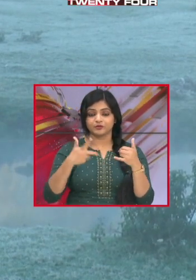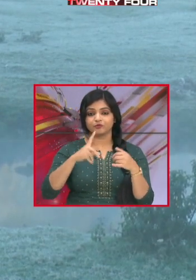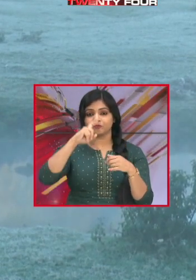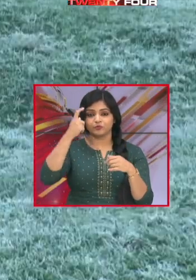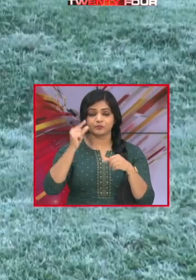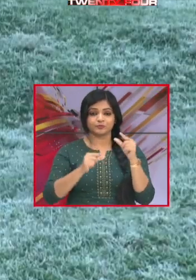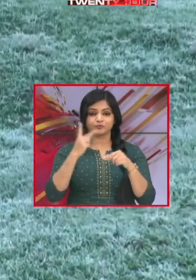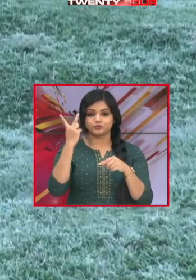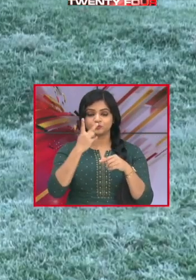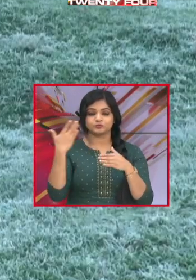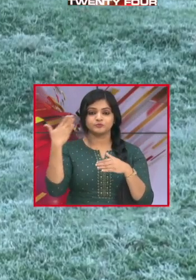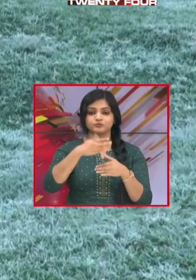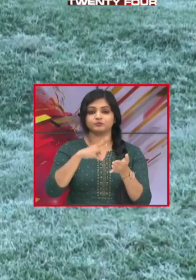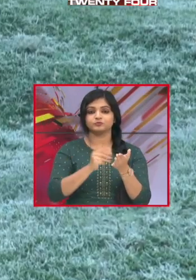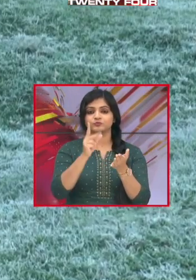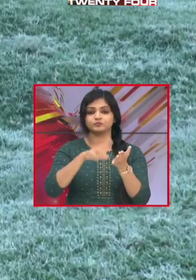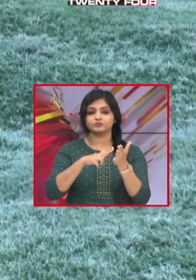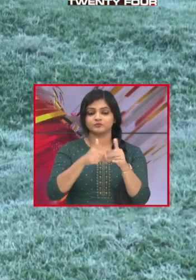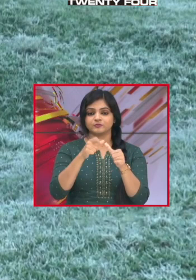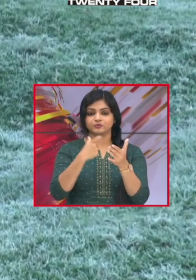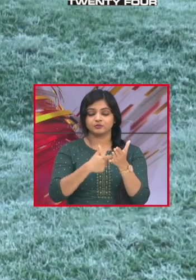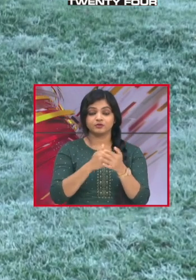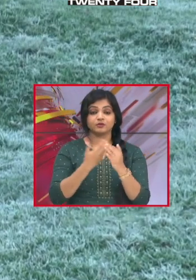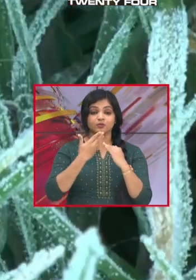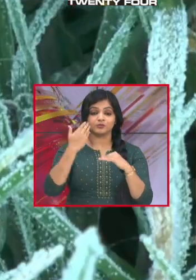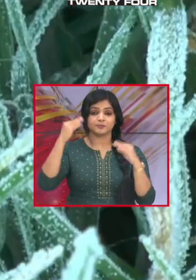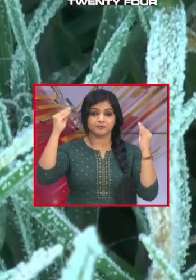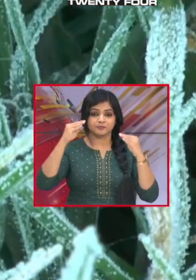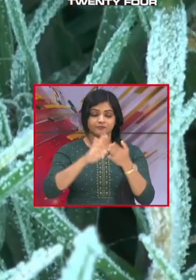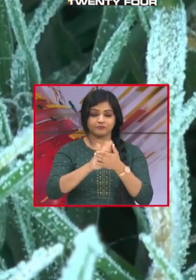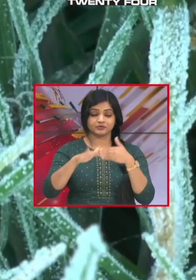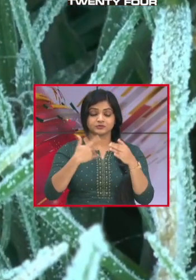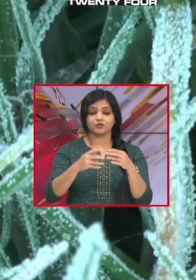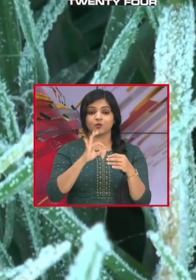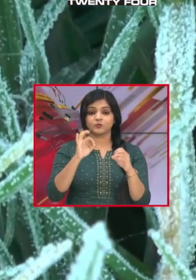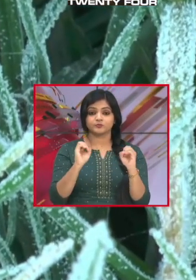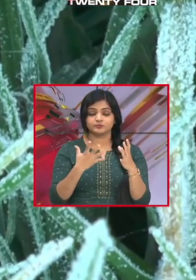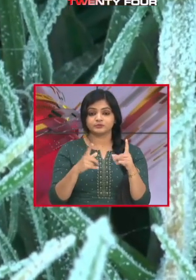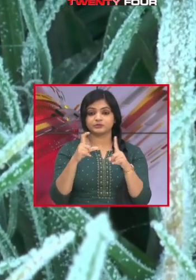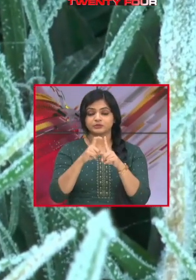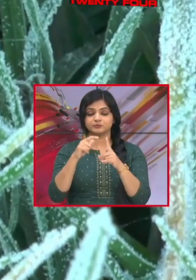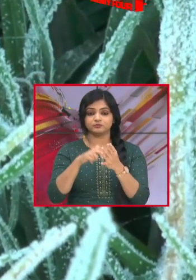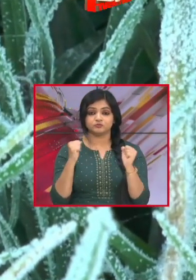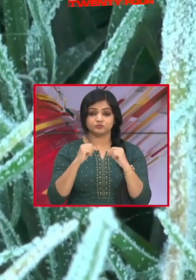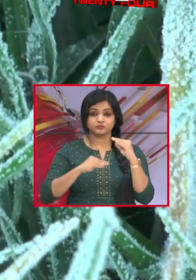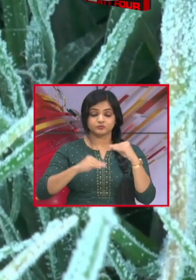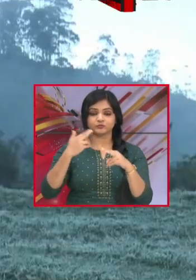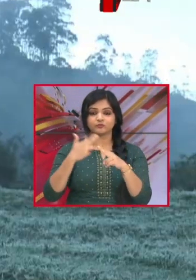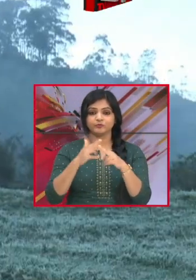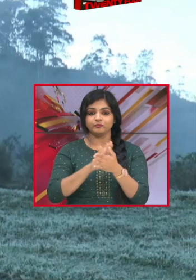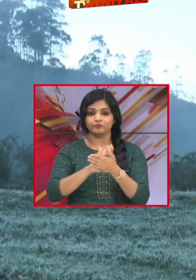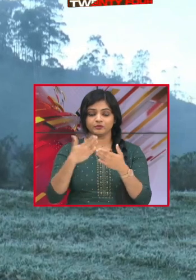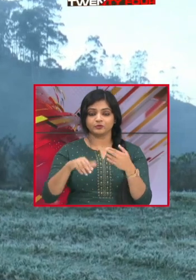ഇപ്പോൾ മൂന്നാറിലേക്ക് എത്തുന്നത്. മുൻപ് മൺസൂണിന് ശേഷം ഒക്ടോബറിൽ ആരംഭിച്ച് ഡിസംബറിൽ മൂർധന്യത്തിലെത്തി ഫെബ്രുവരിയിൽ